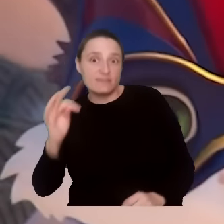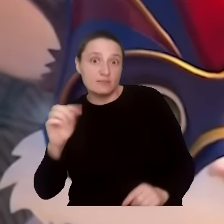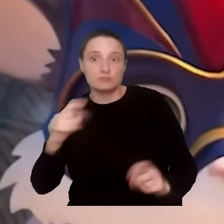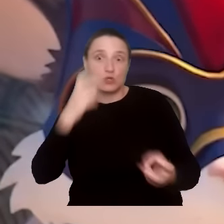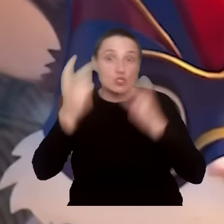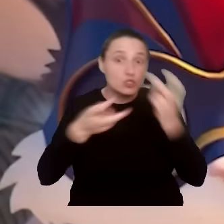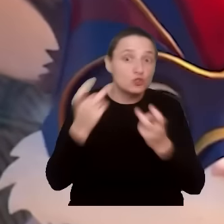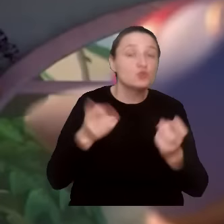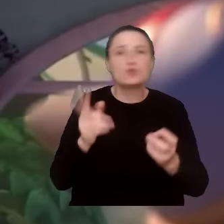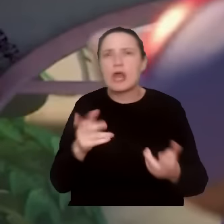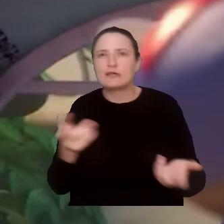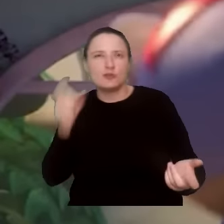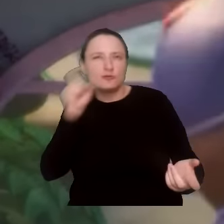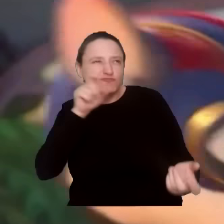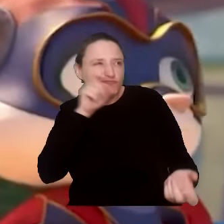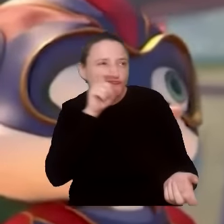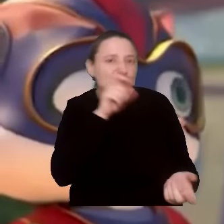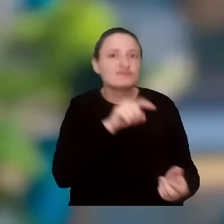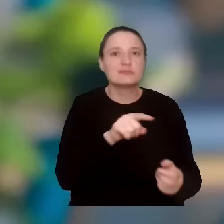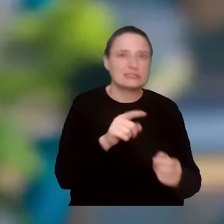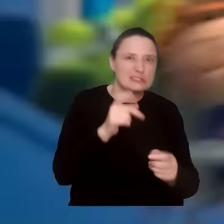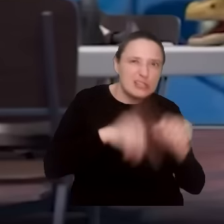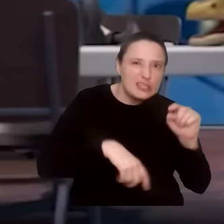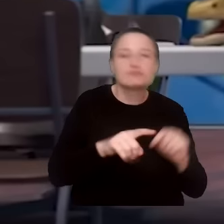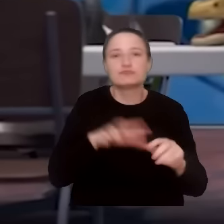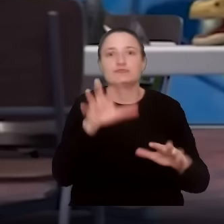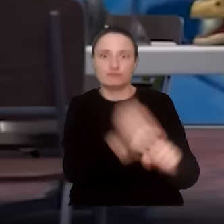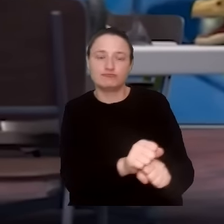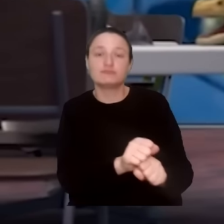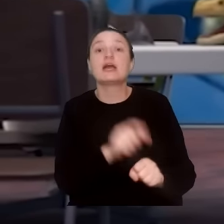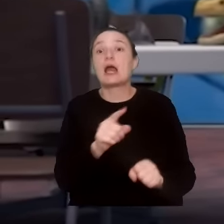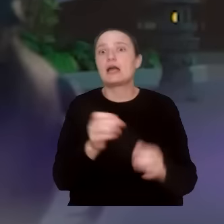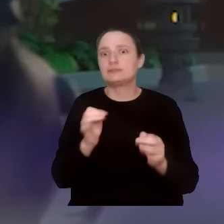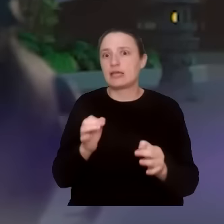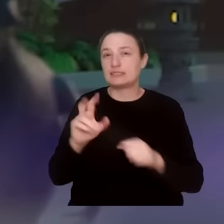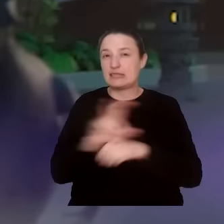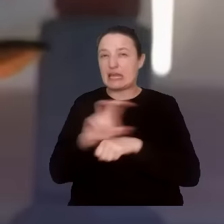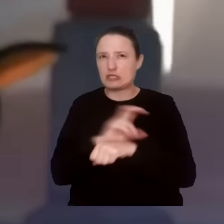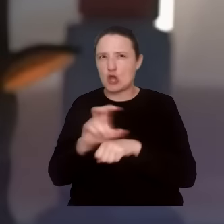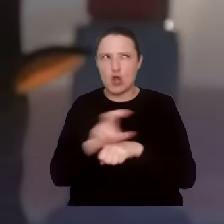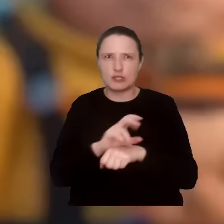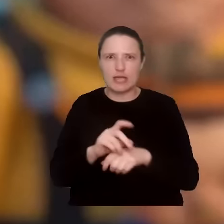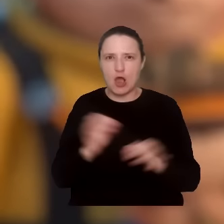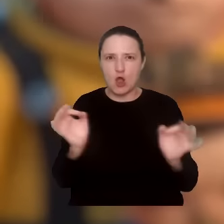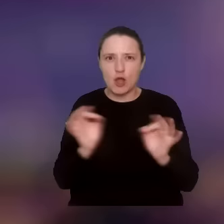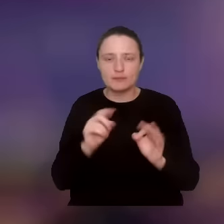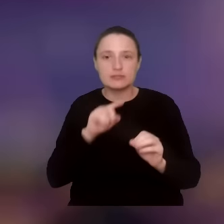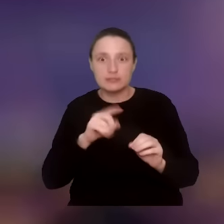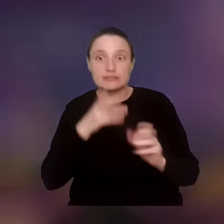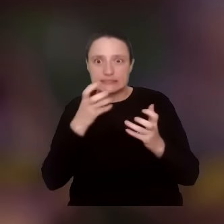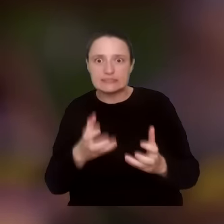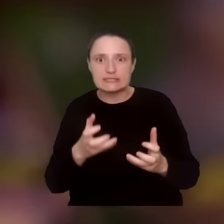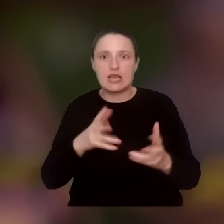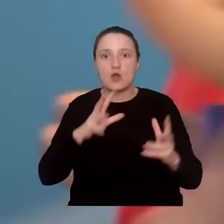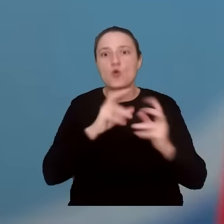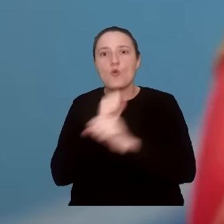złoczyńców i ich niecnych występków. Teraz będzie musiała się zmierzyć ze złym geniuszem technologii. Planuje on uwięzić wszystkich mieszkańców miasta w idealnej,